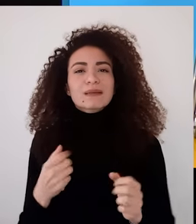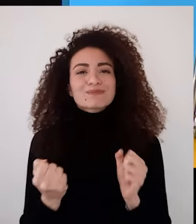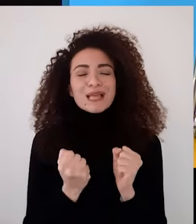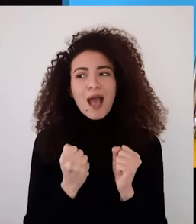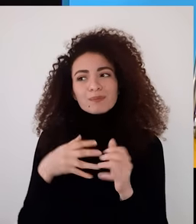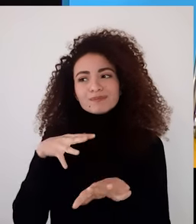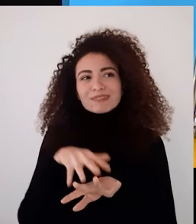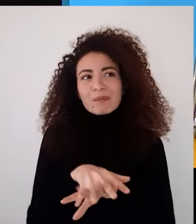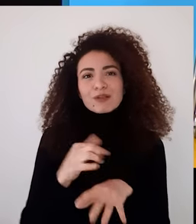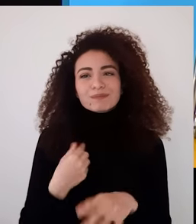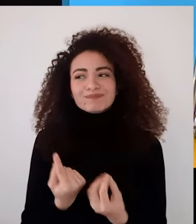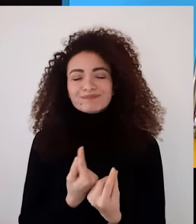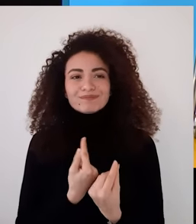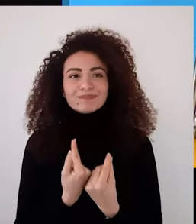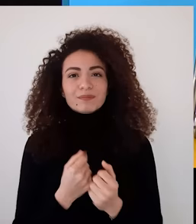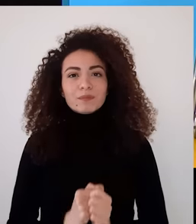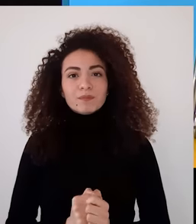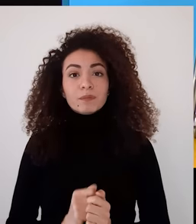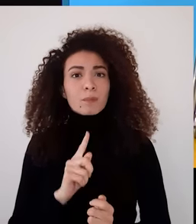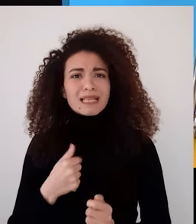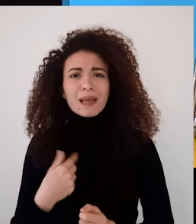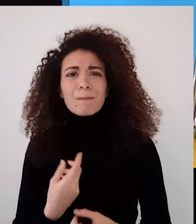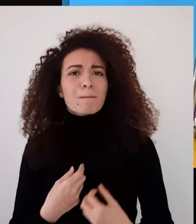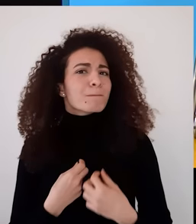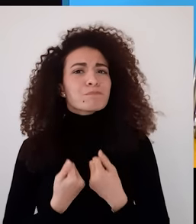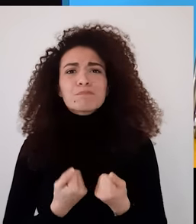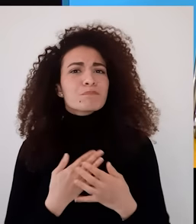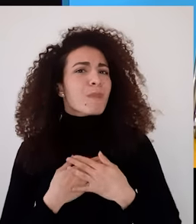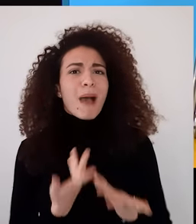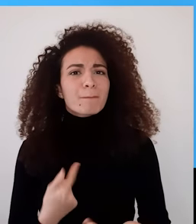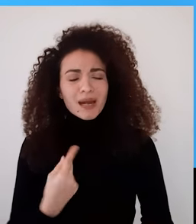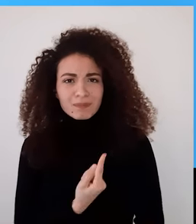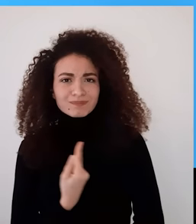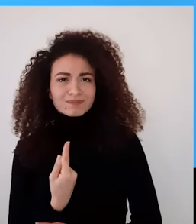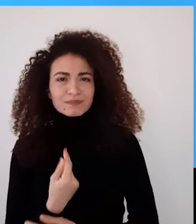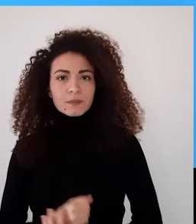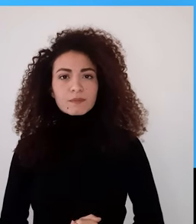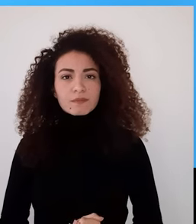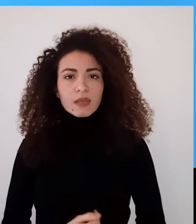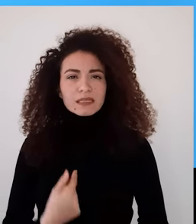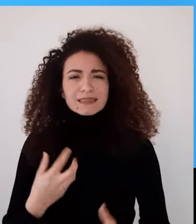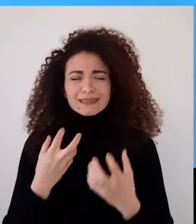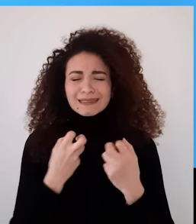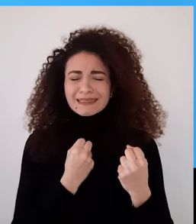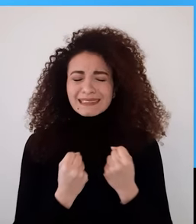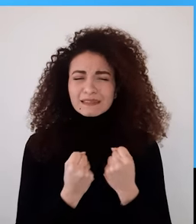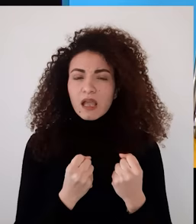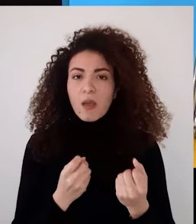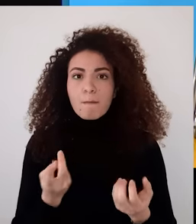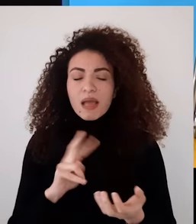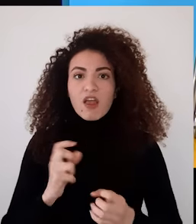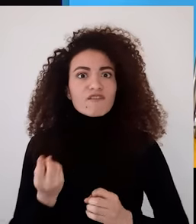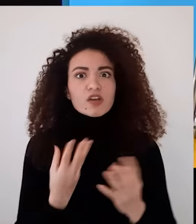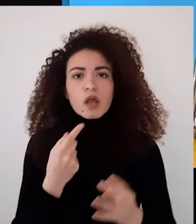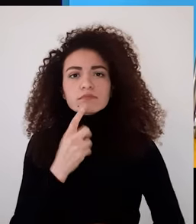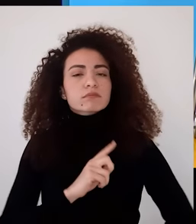صعوبة بالانخراط بالمجتمع، بالوقت نفسه كان تكره الشعور أنه هي على الهامش، وعند تأزم الأمر واستياء حالتها النفسية